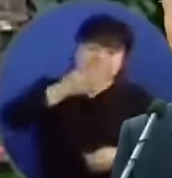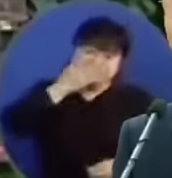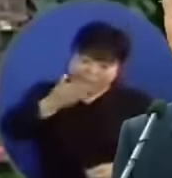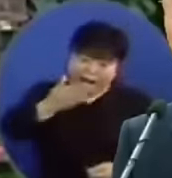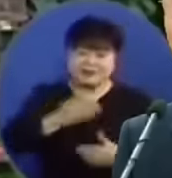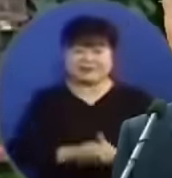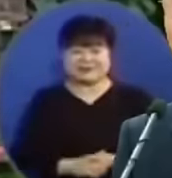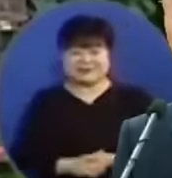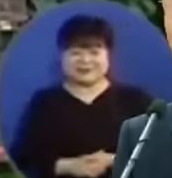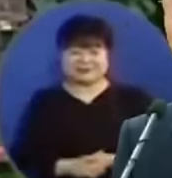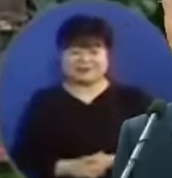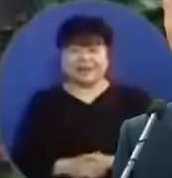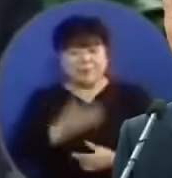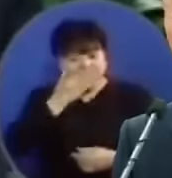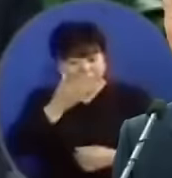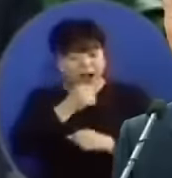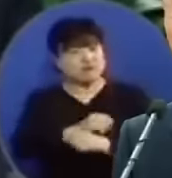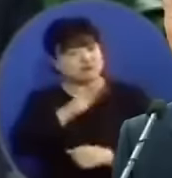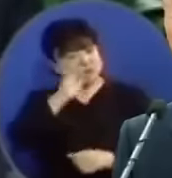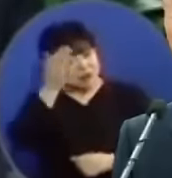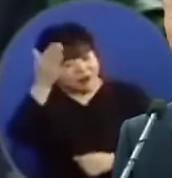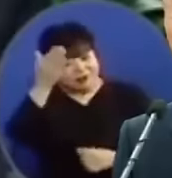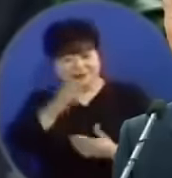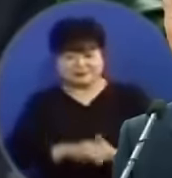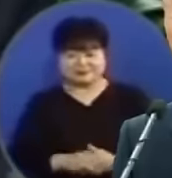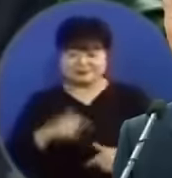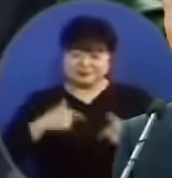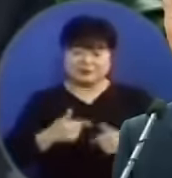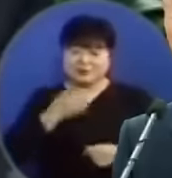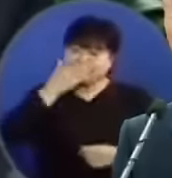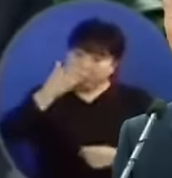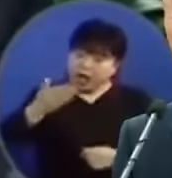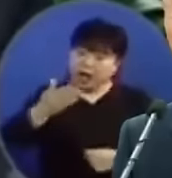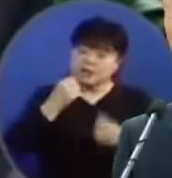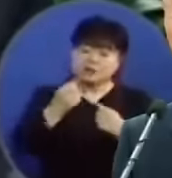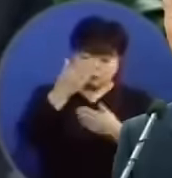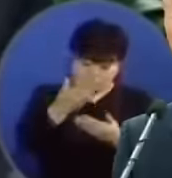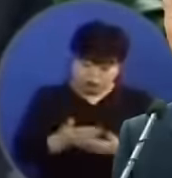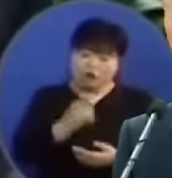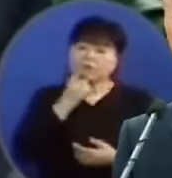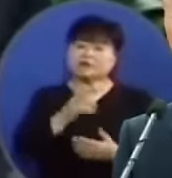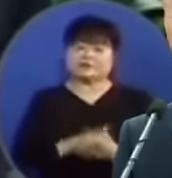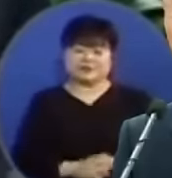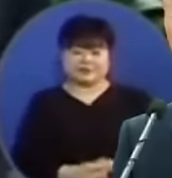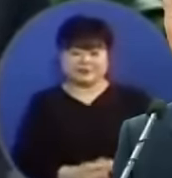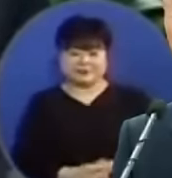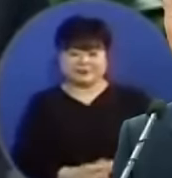있습니다. 나는 할 수 있습니다. 기쁨이 할 수 있다는 힘을 주지 않습니까?